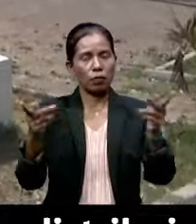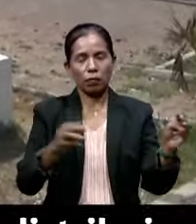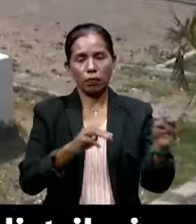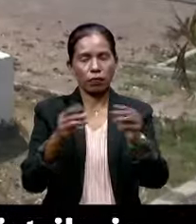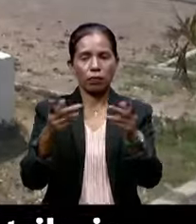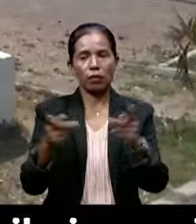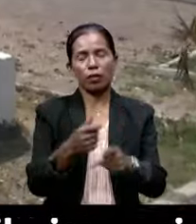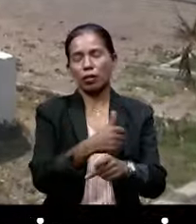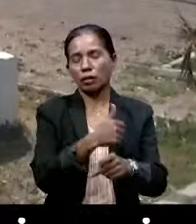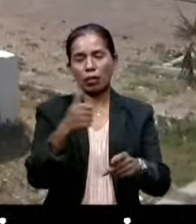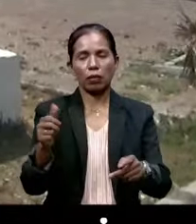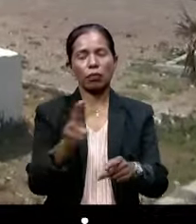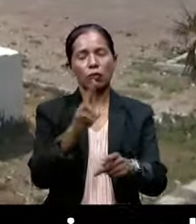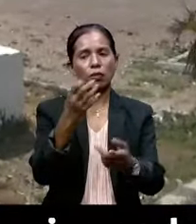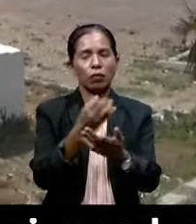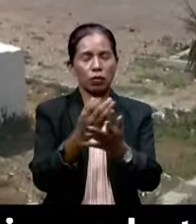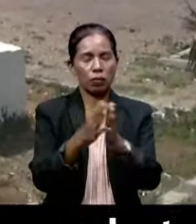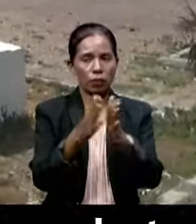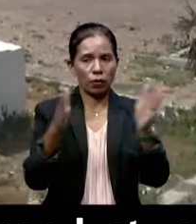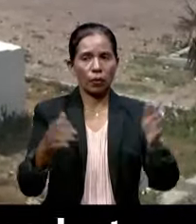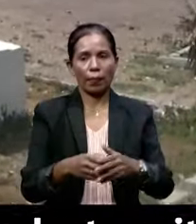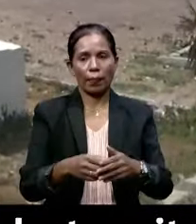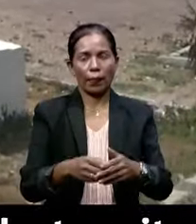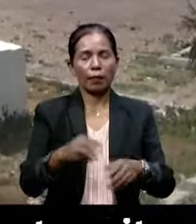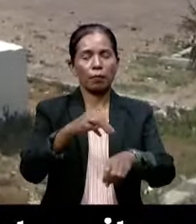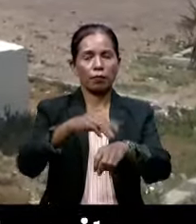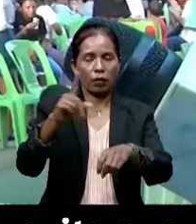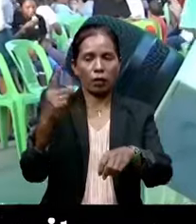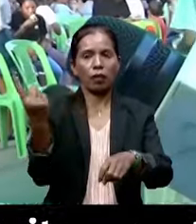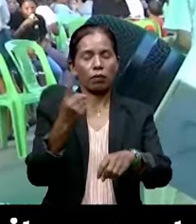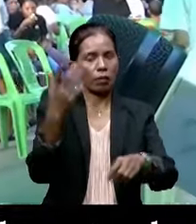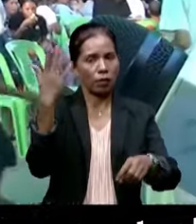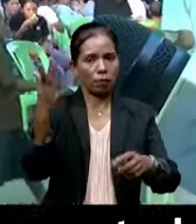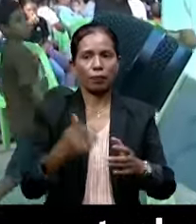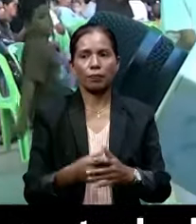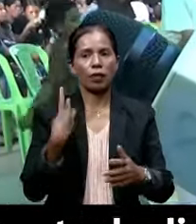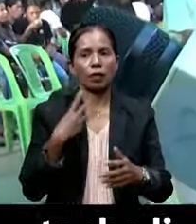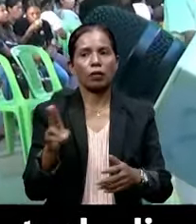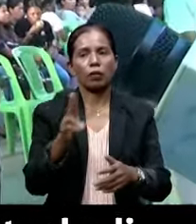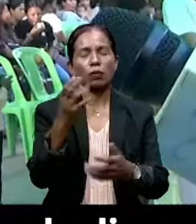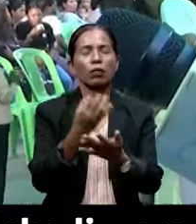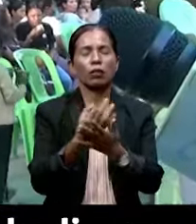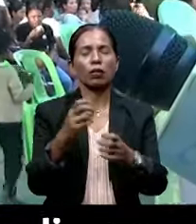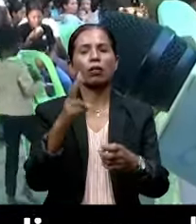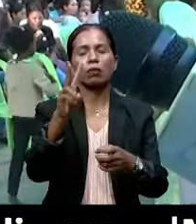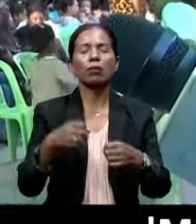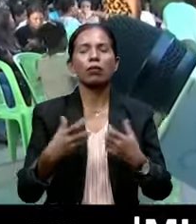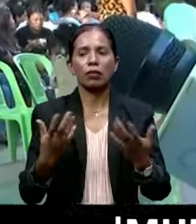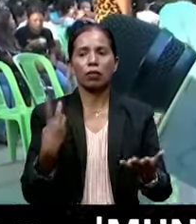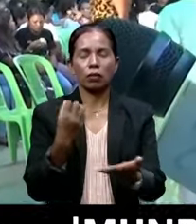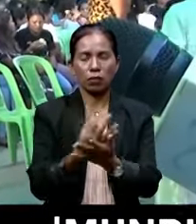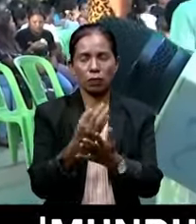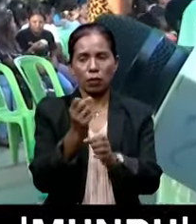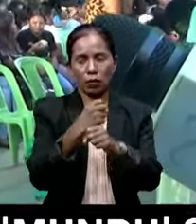tamba gasta osan makas. Motael ne, ne na ba ano? Entendi. Ita gasta osan na roha usen, ne? Ita osan mahal kubat